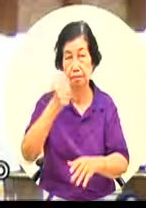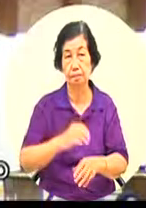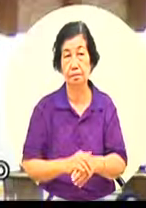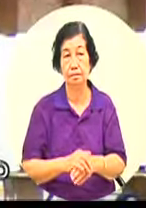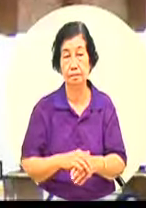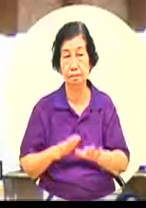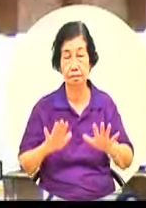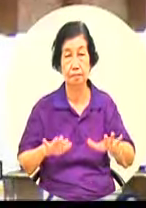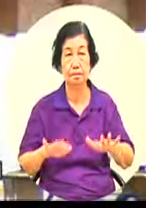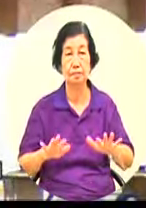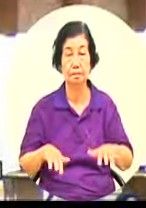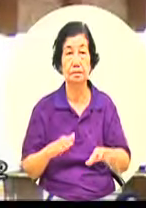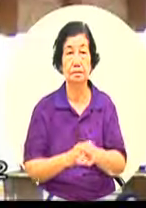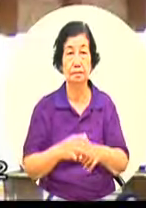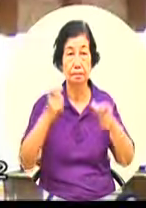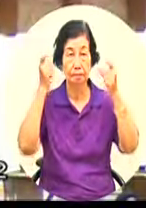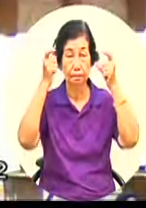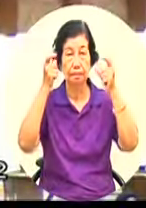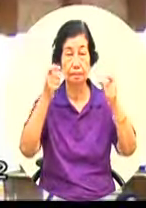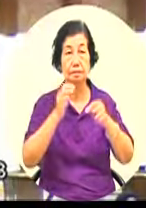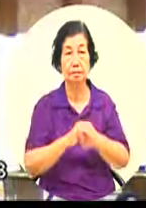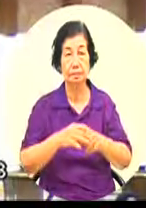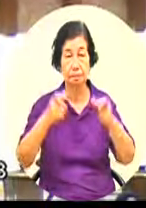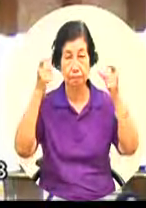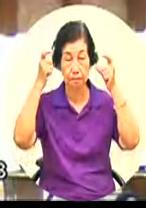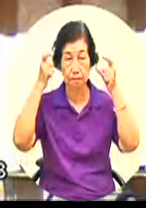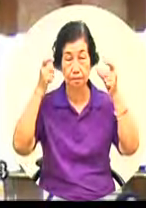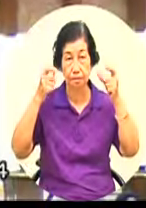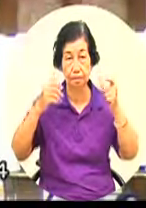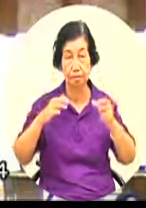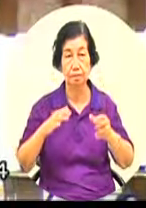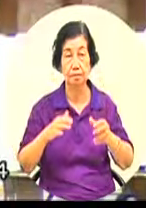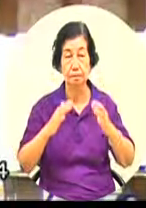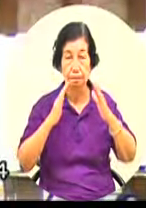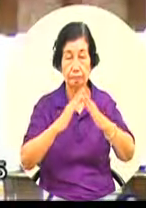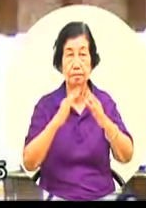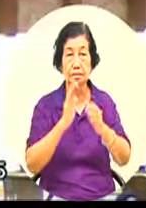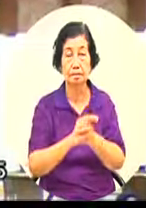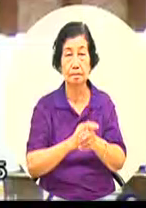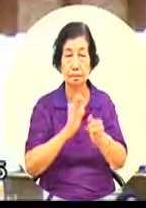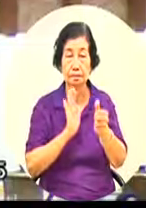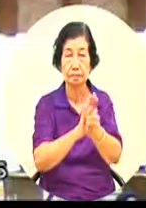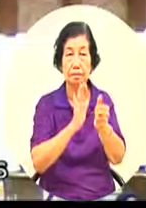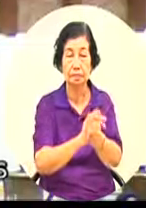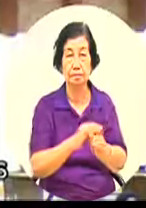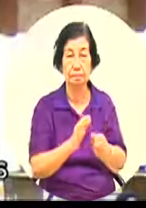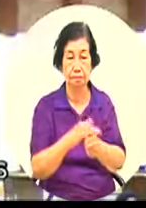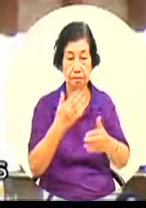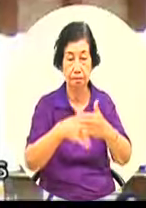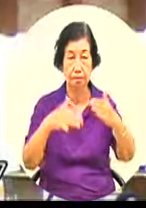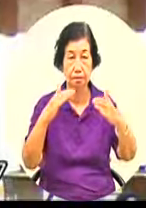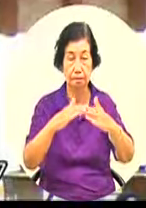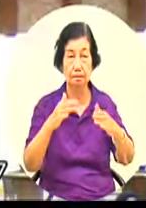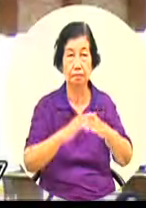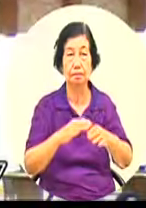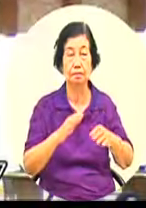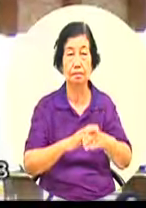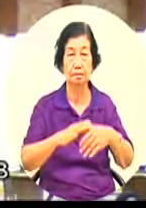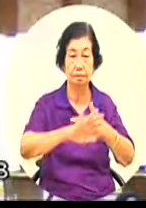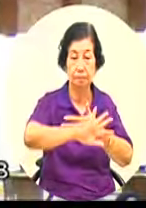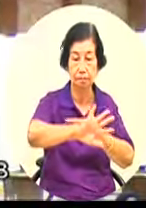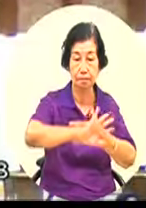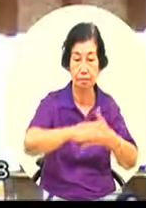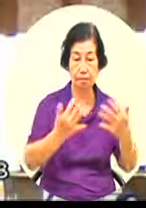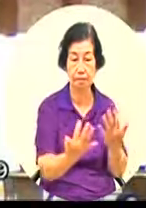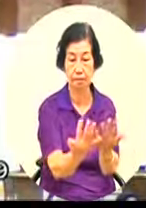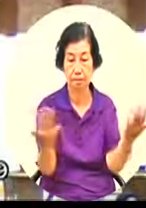目前高雄市一直在推所谓的无围墙化之后，那么我们相关的配套措施做出来了没